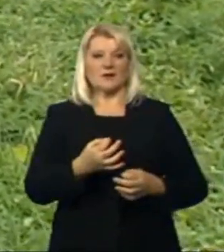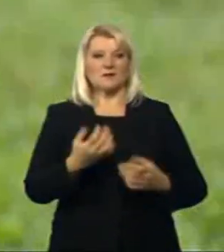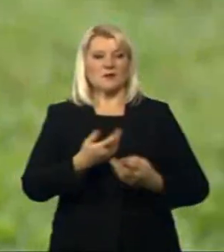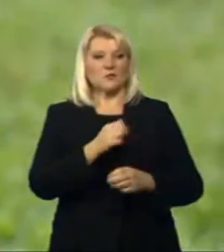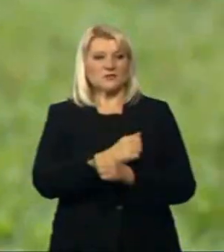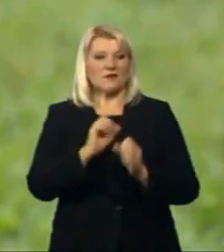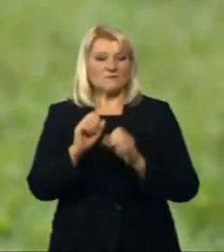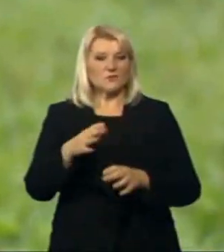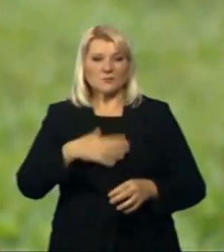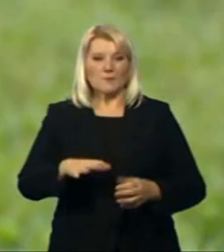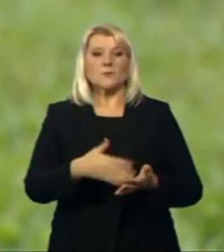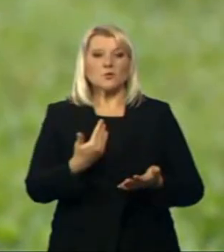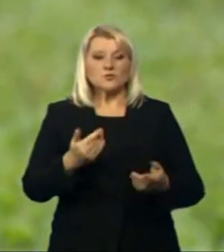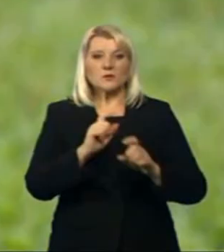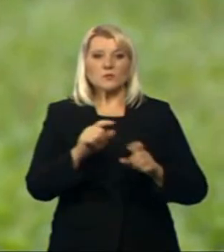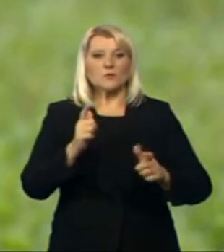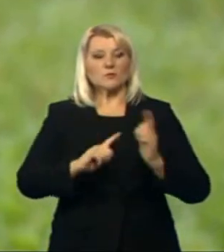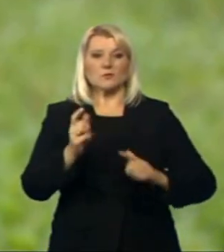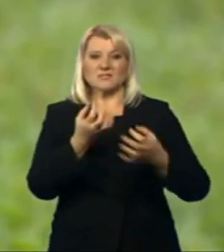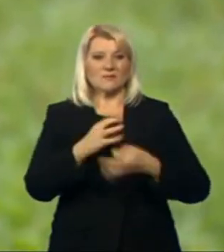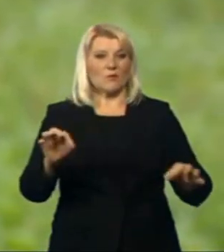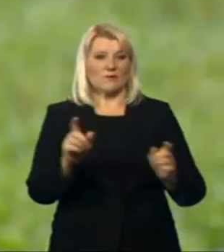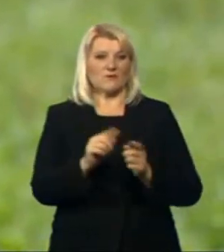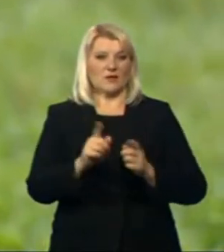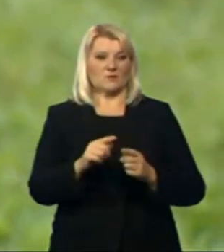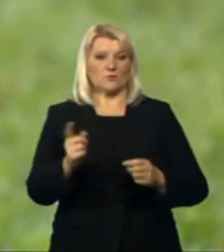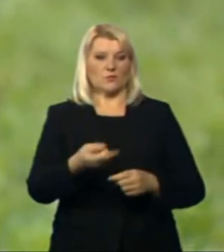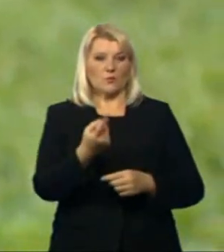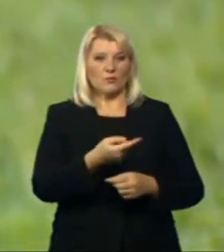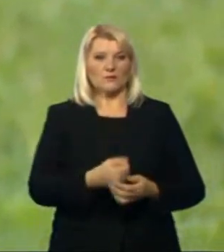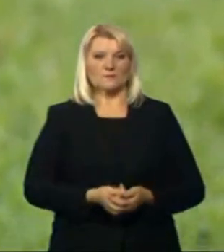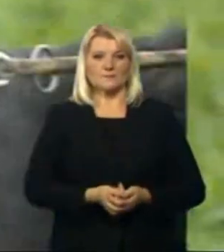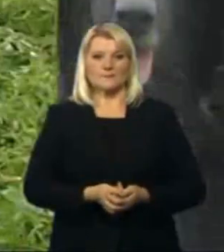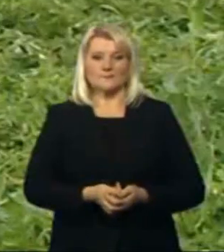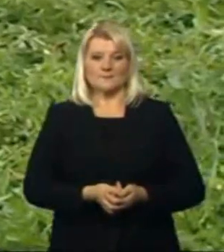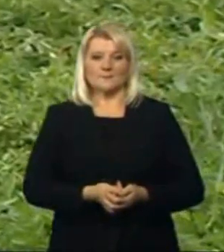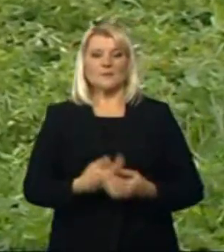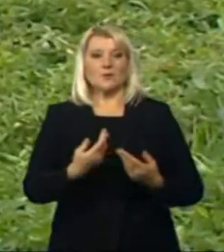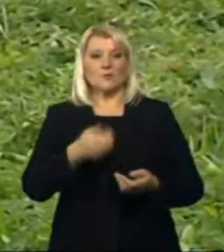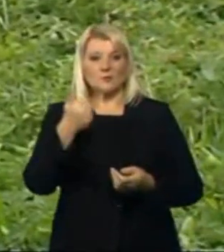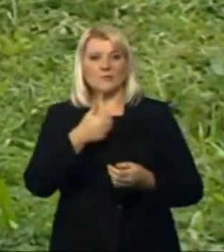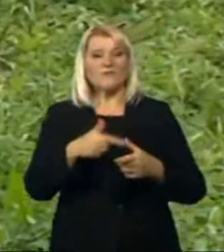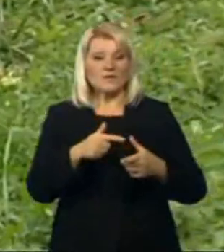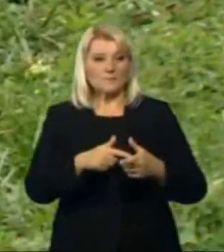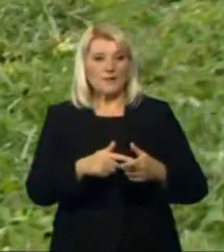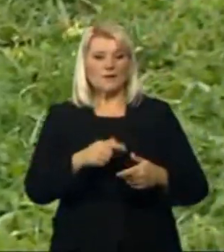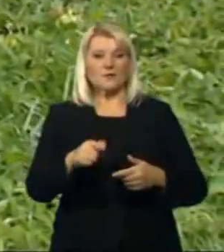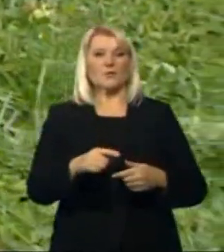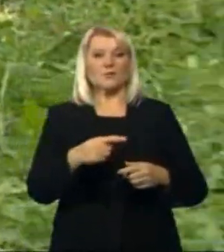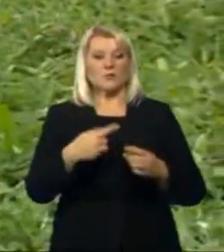kotec. A proč? No, protože miluje svobodu, jako my. Jmenuje se Filipek,